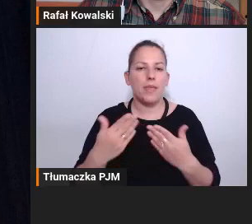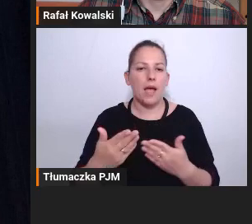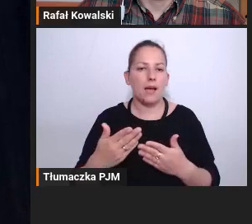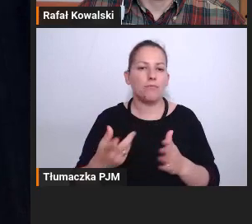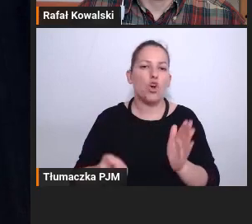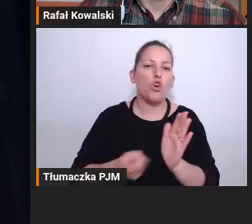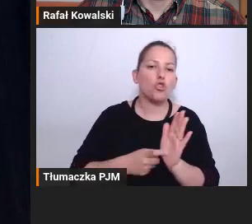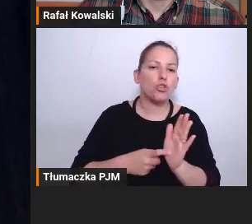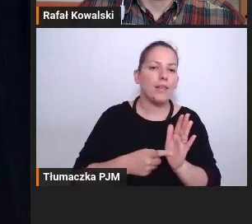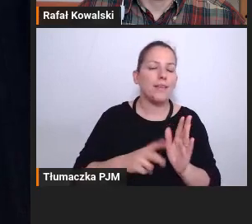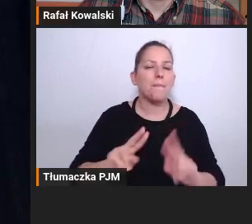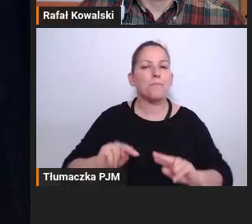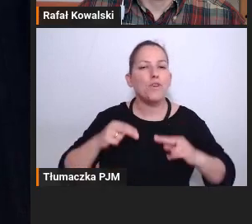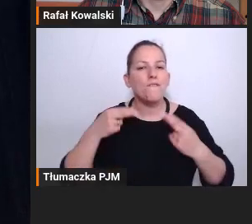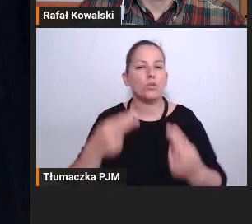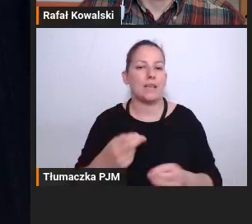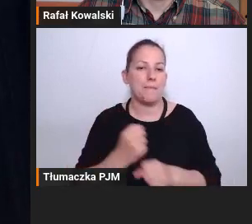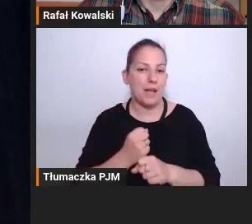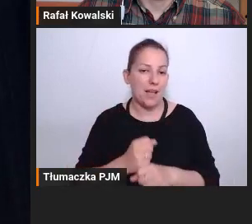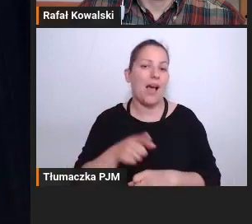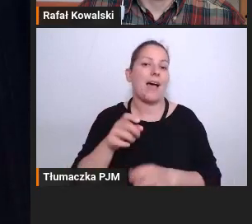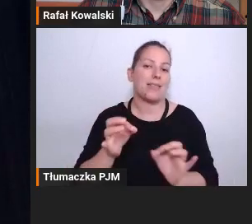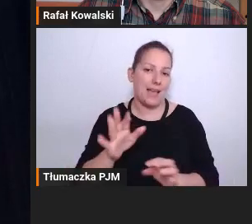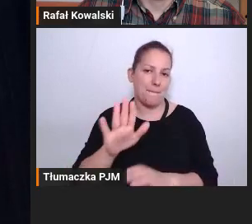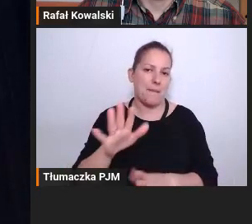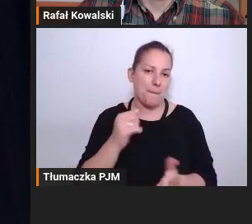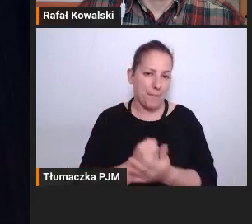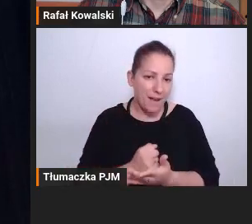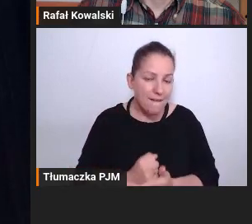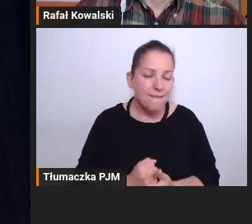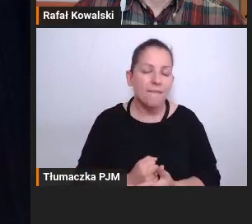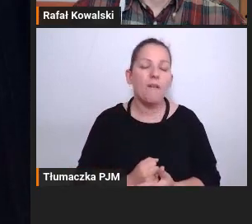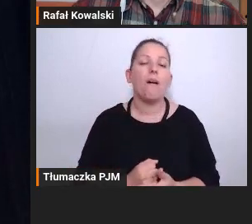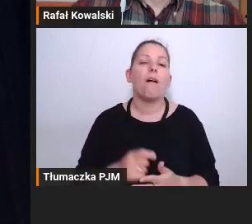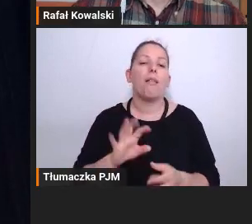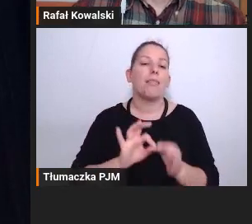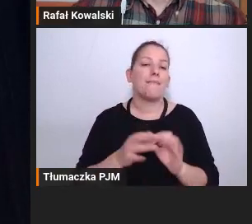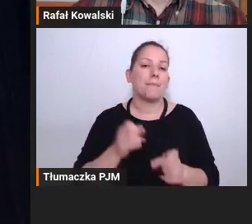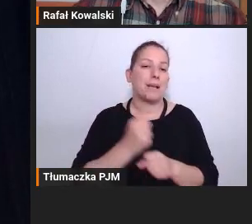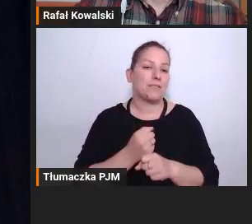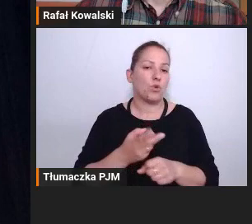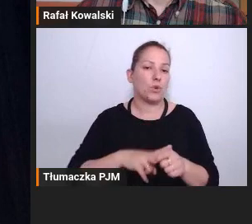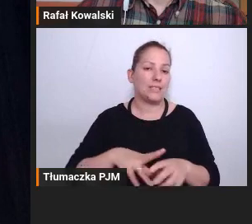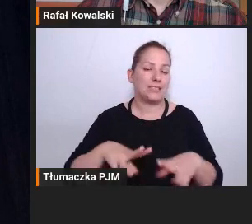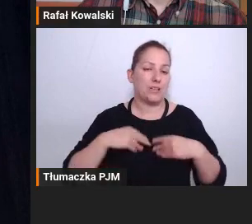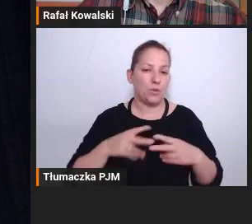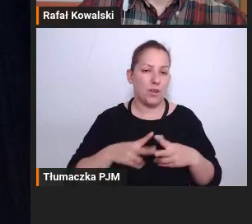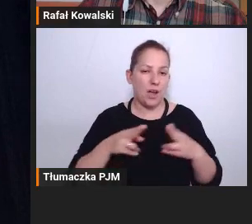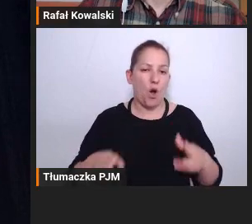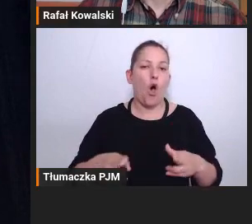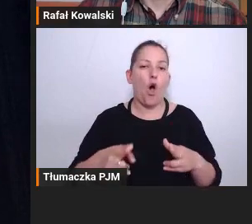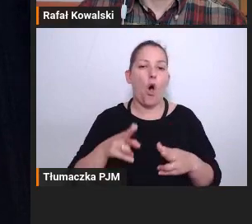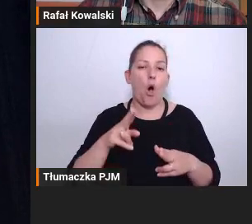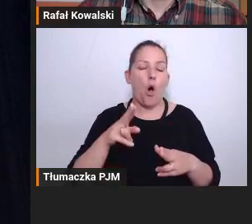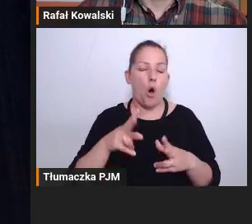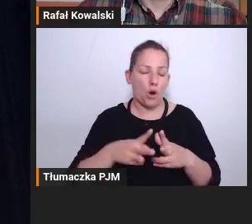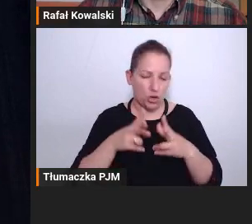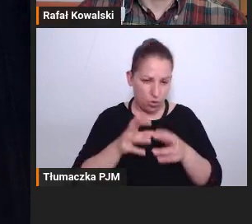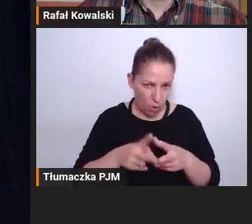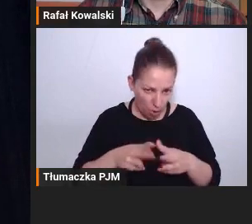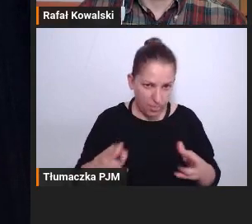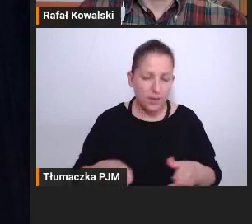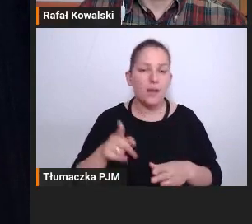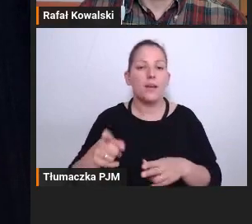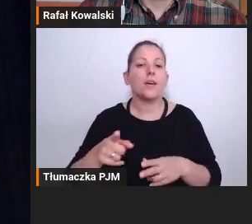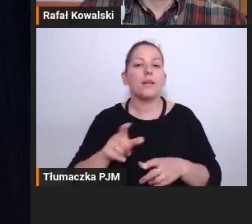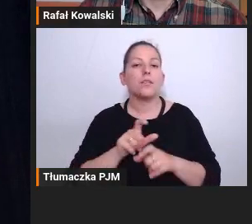jak przywrócenie do pracy. W tej chwili już mu takie roszczenie przysługuje, czyli nawet pracownik, który jest zatrudniony na czas określony, jeżeli ten czas na to